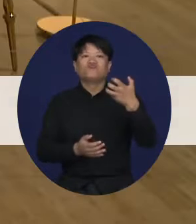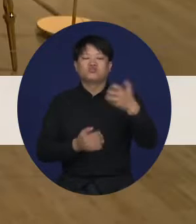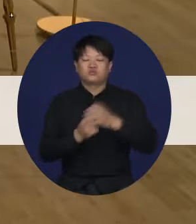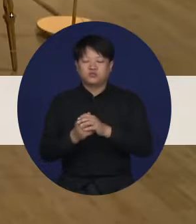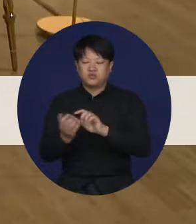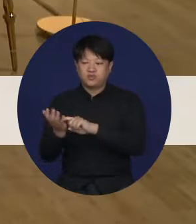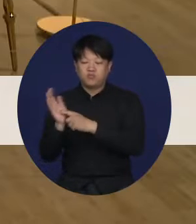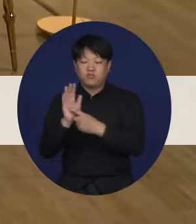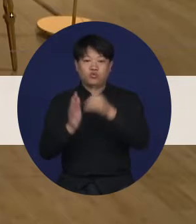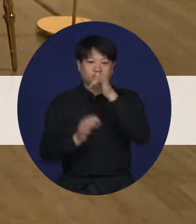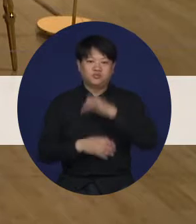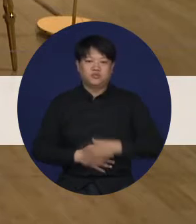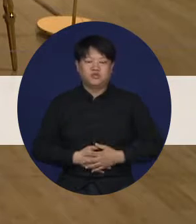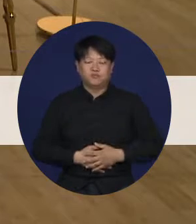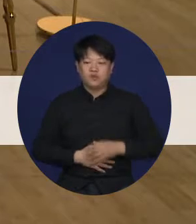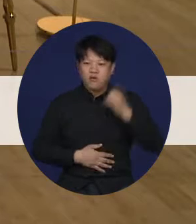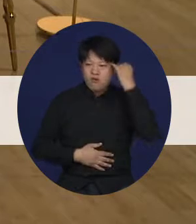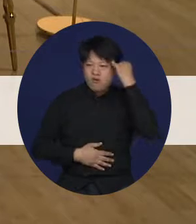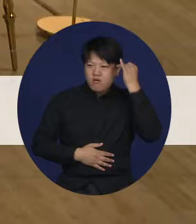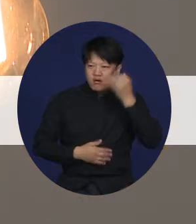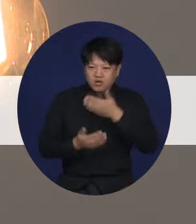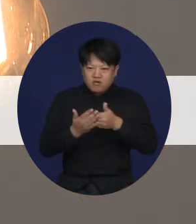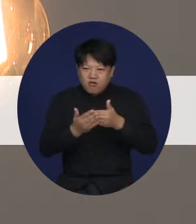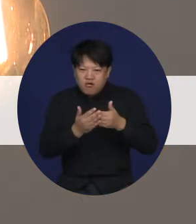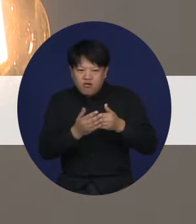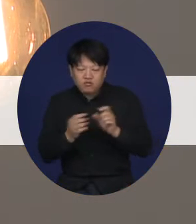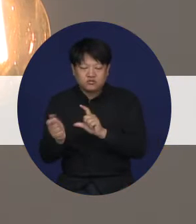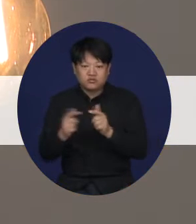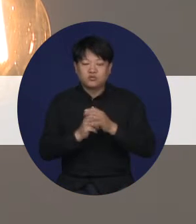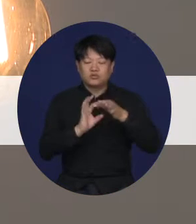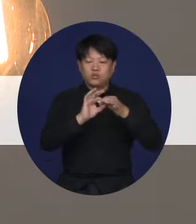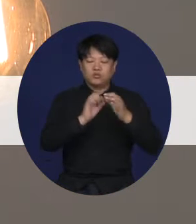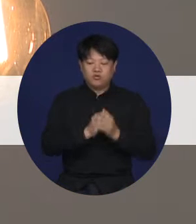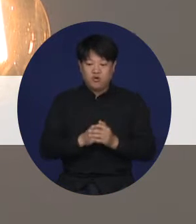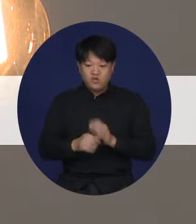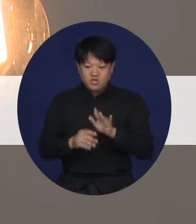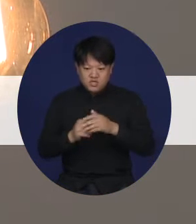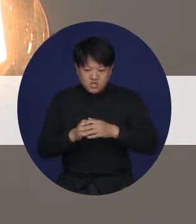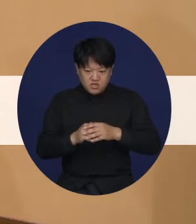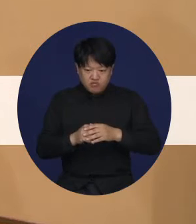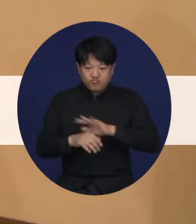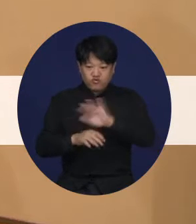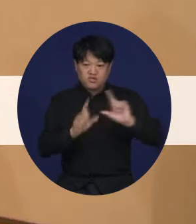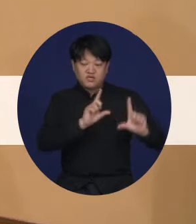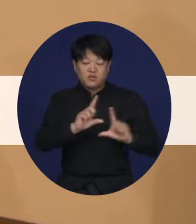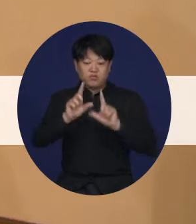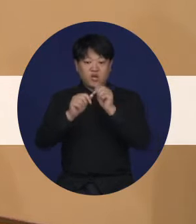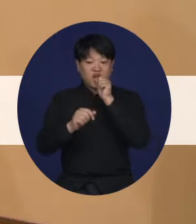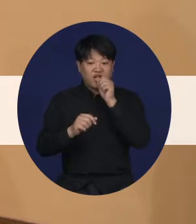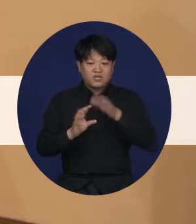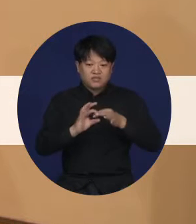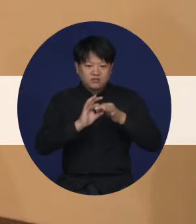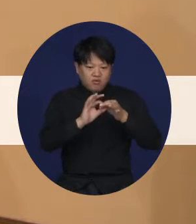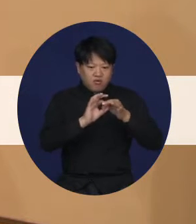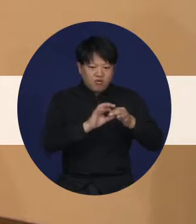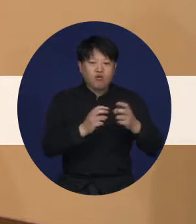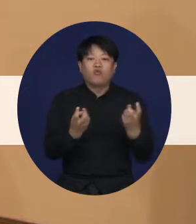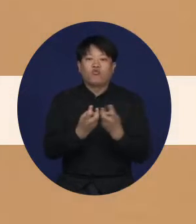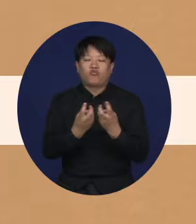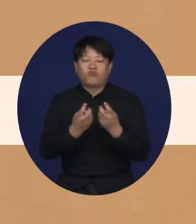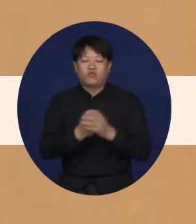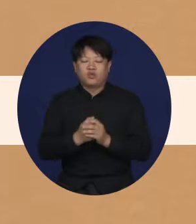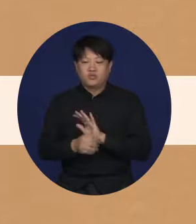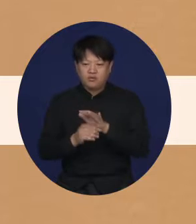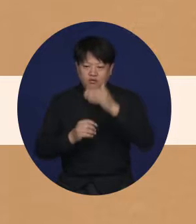있습니다 이들의 기발한 상상력을 통해 스틸과 산업 공해 디자인 분야가 우리 삶과 어떻게 결합되는 지